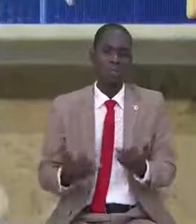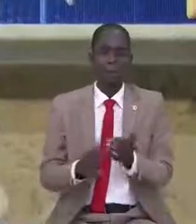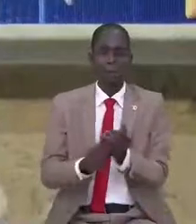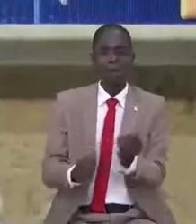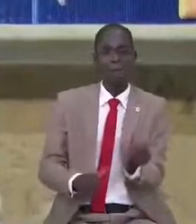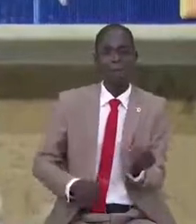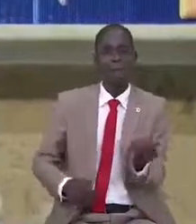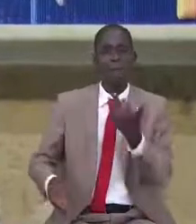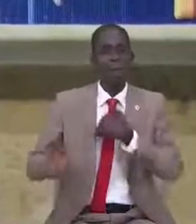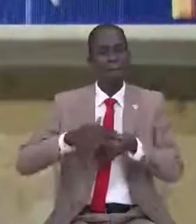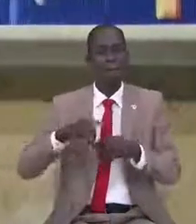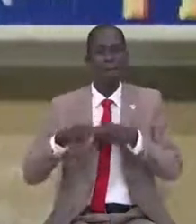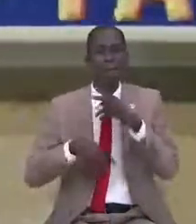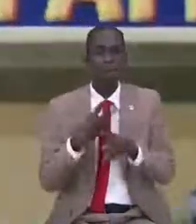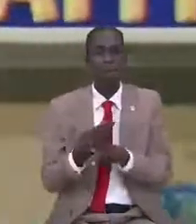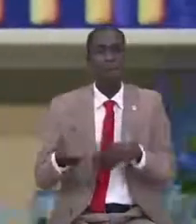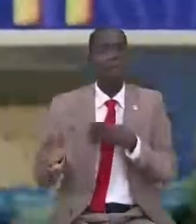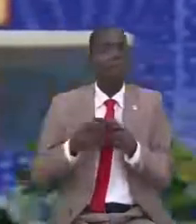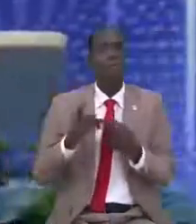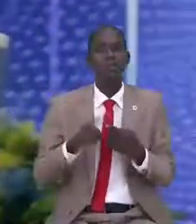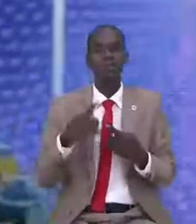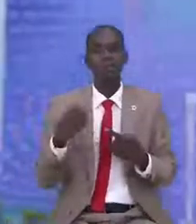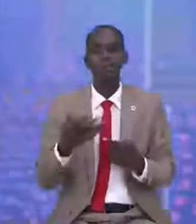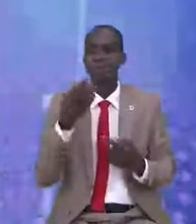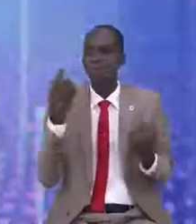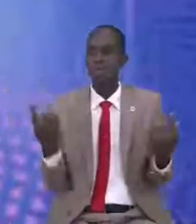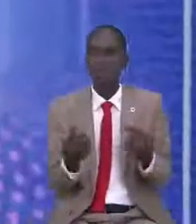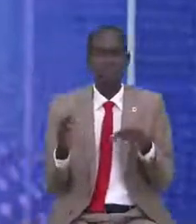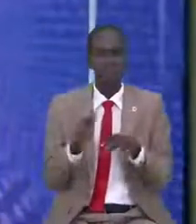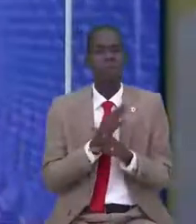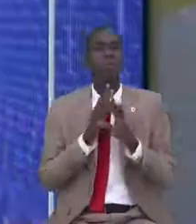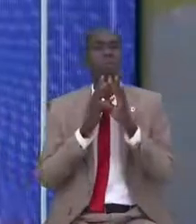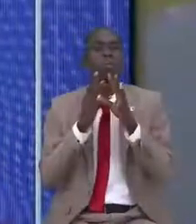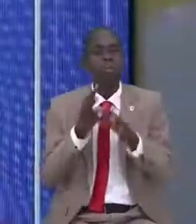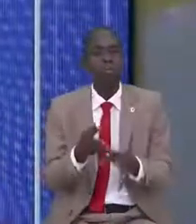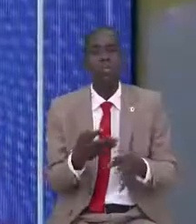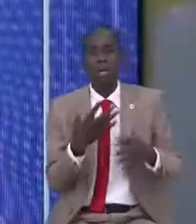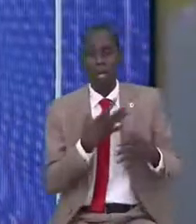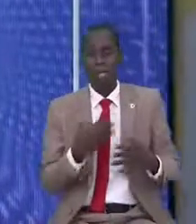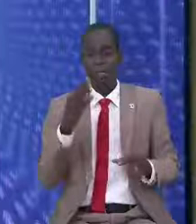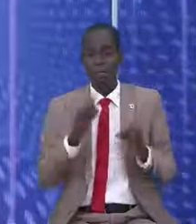monde, il est retourné à ses vomissures, il est retourné à ses vomissements. Et